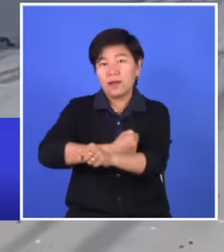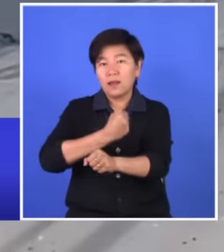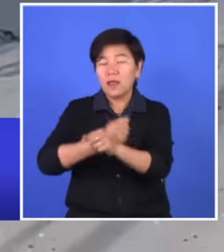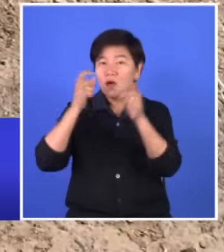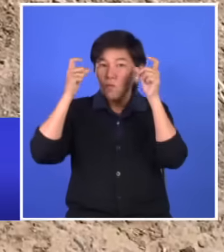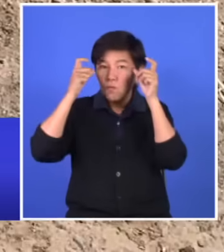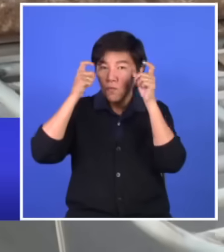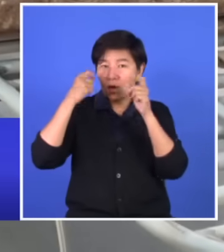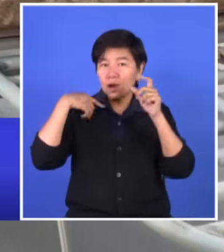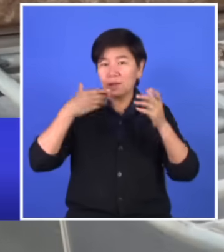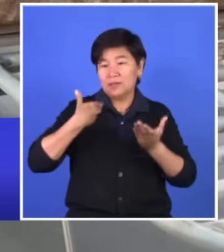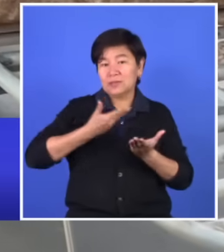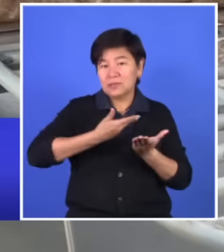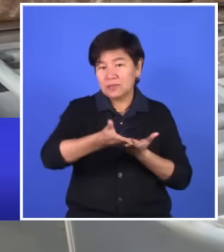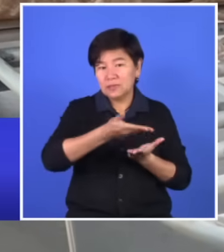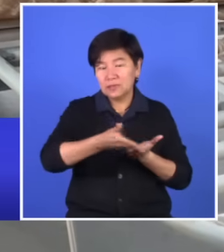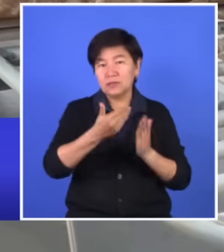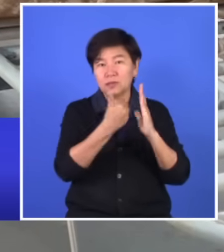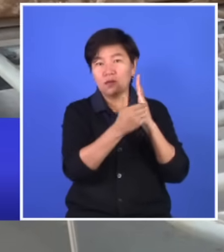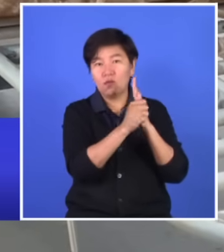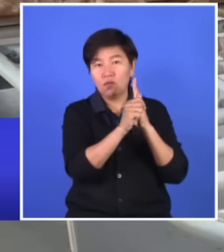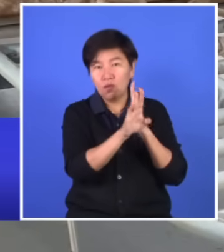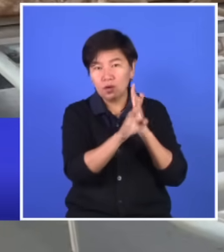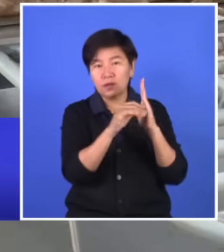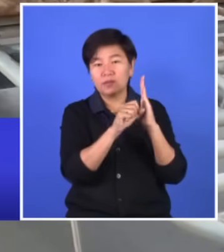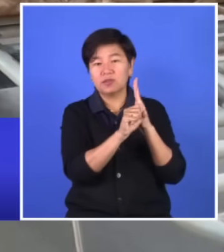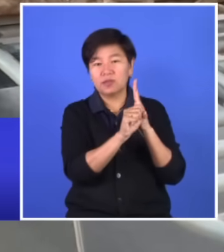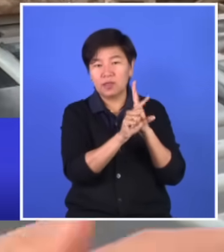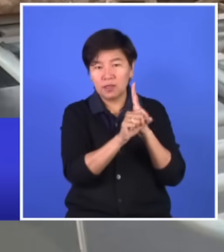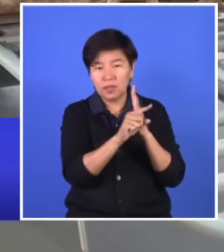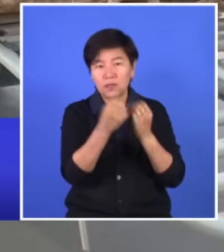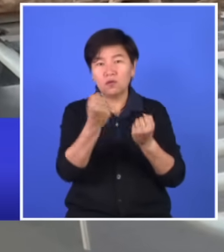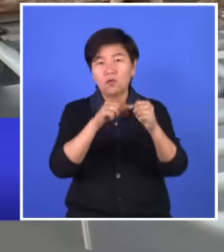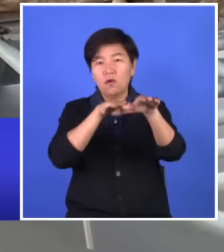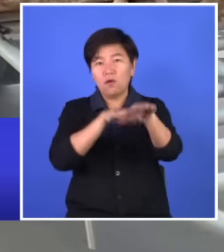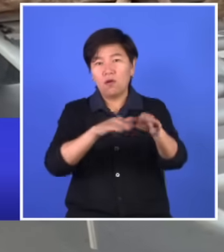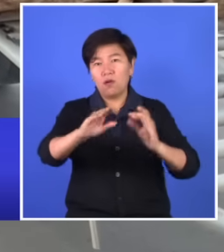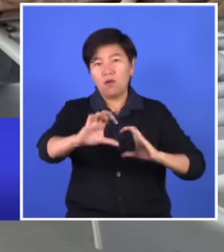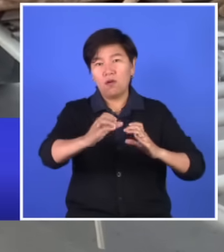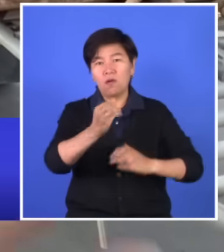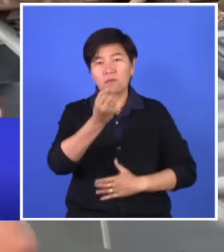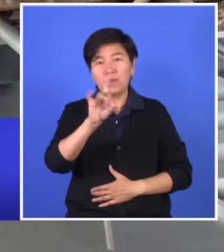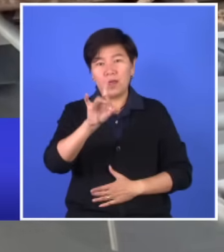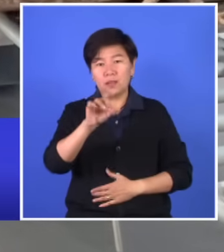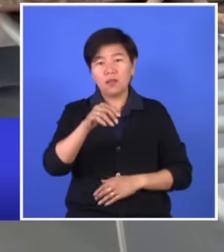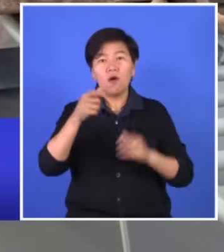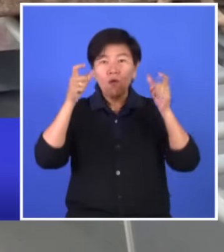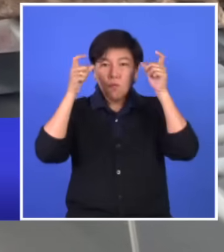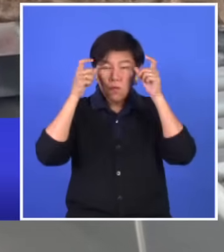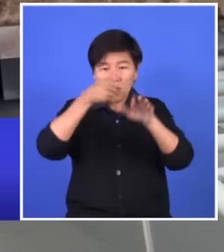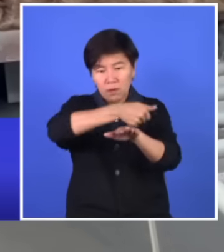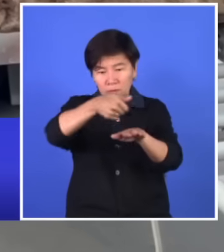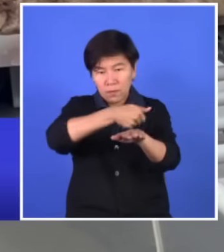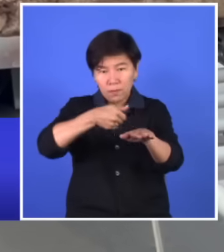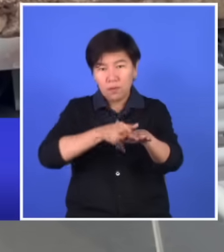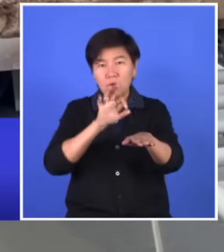ซื้อวัวที่จังหวัดอุบลราชธานีและศรีสะเกษจากนั้นก็เอารถพ่วง 18ล้อคันเนี้ยบรรทุกวัวมา 90ตัวเอาไปส่งในพื้นที่จังหวัด